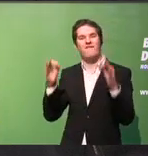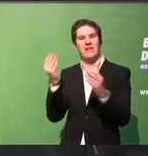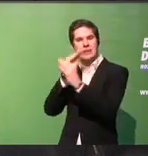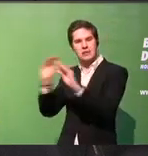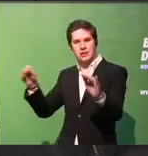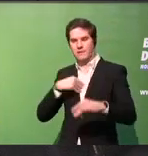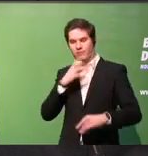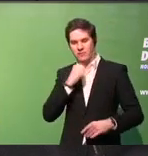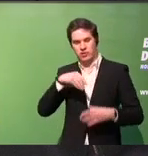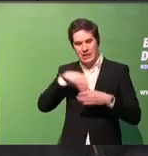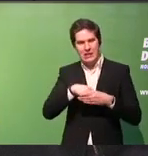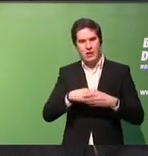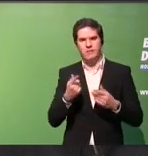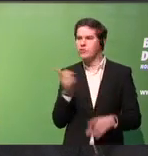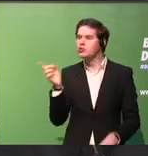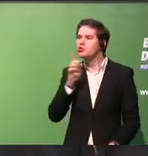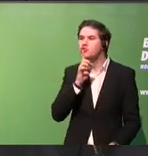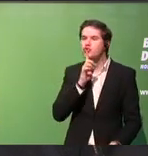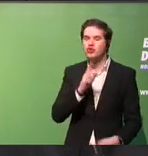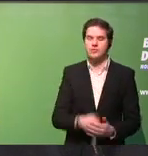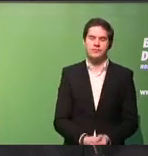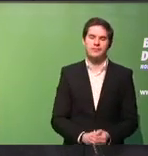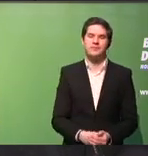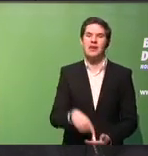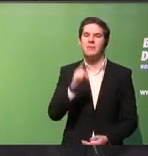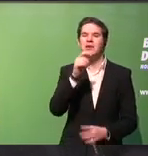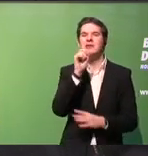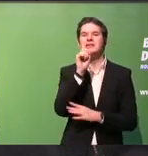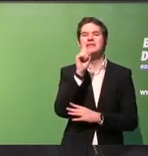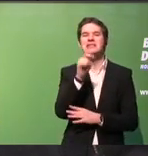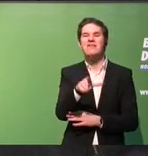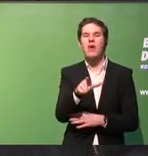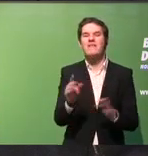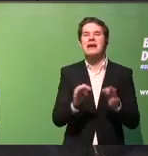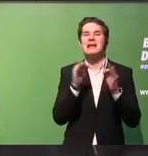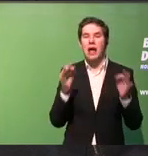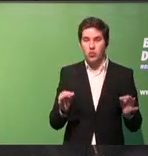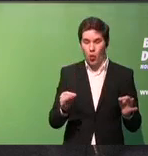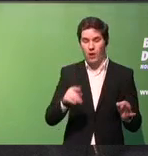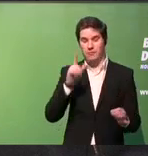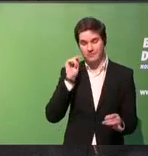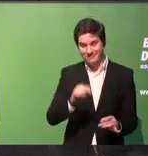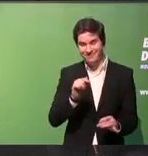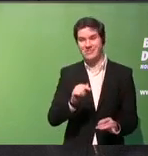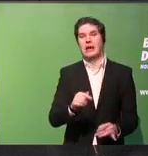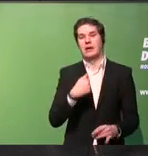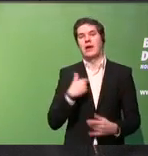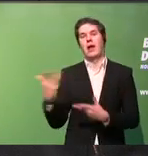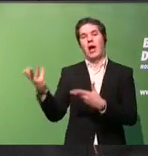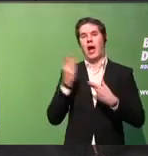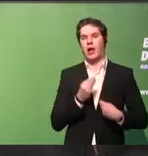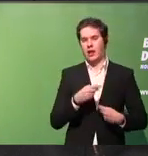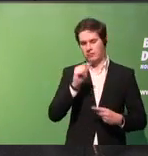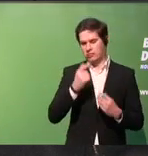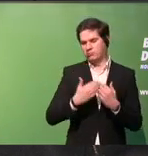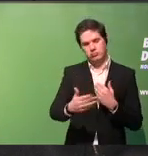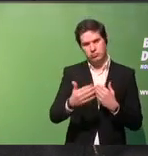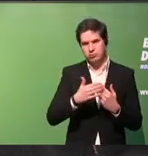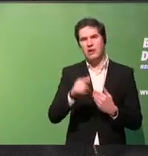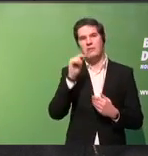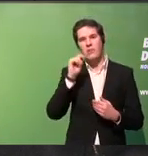Januar. 12. Januar. 12. Januar ist der Tag, wo wir eingeladen werden, jetzt die nächsten Tage zu einem